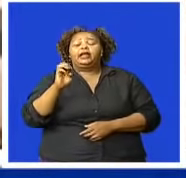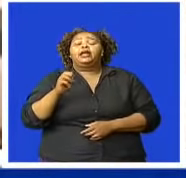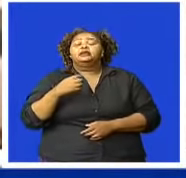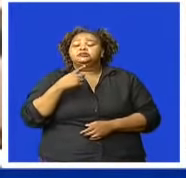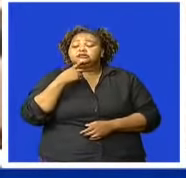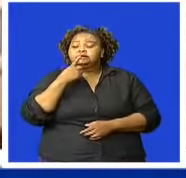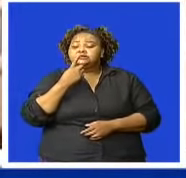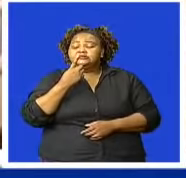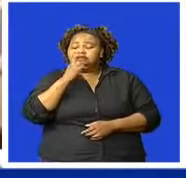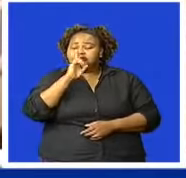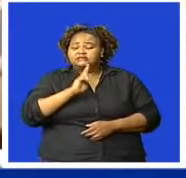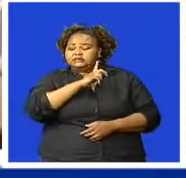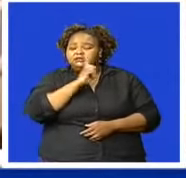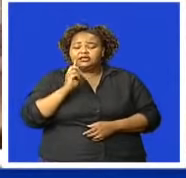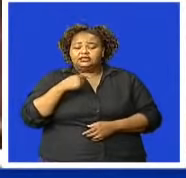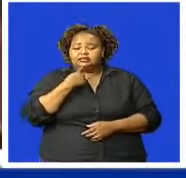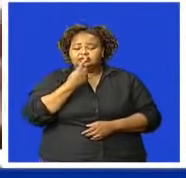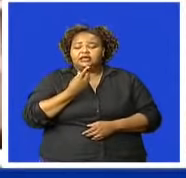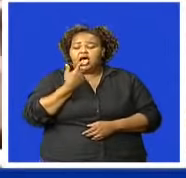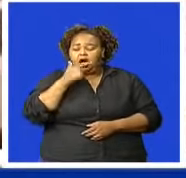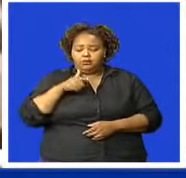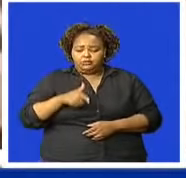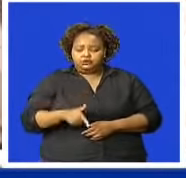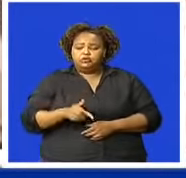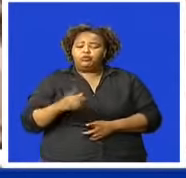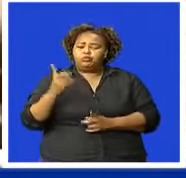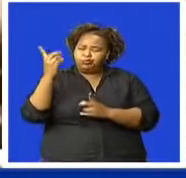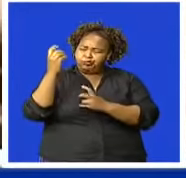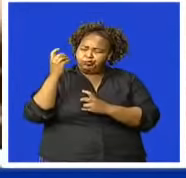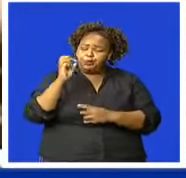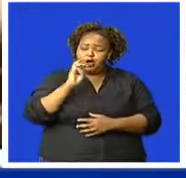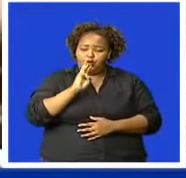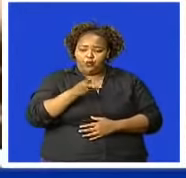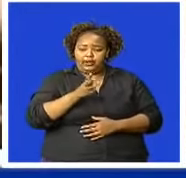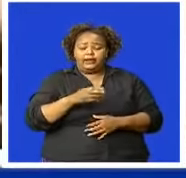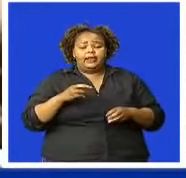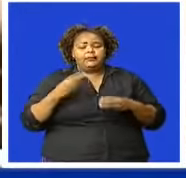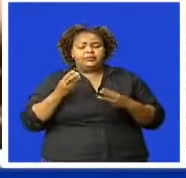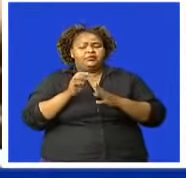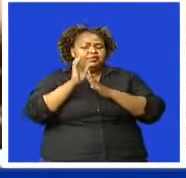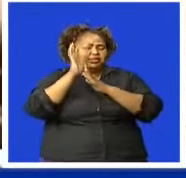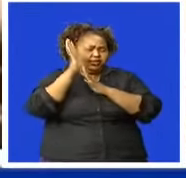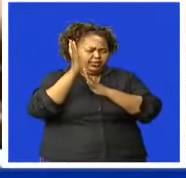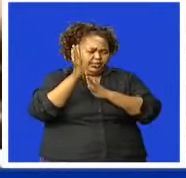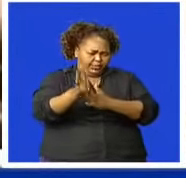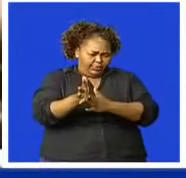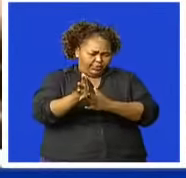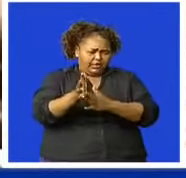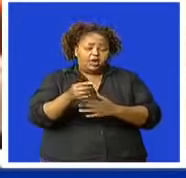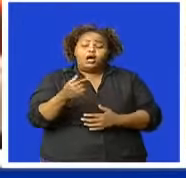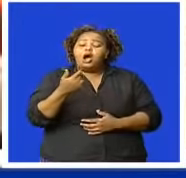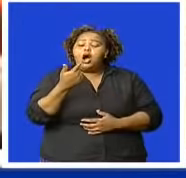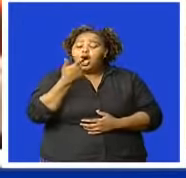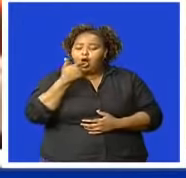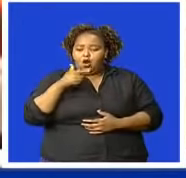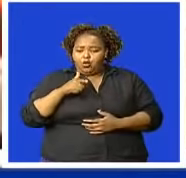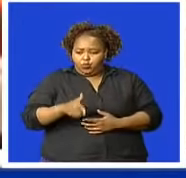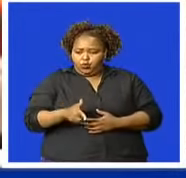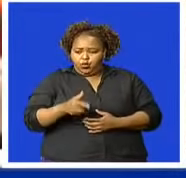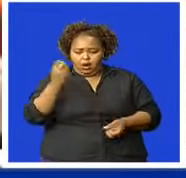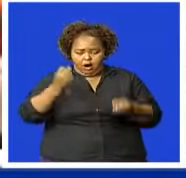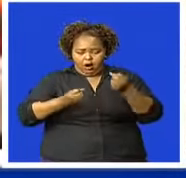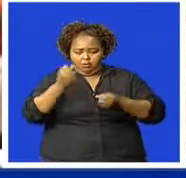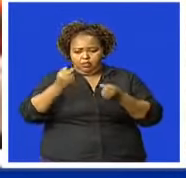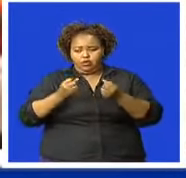Sive siphofane negulp lakwethiwa khona gasolina sibambe emaline kwetha gasolina lesive sithi